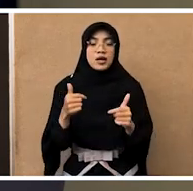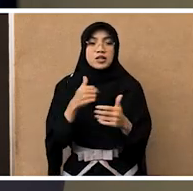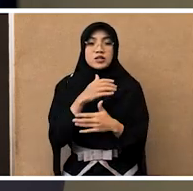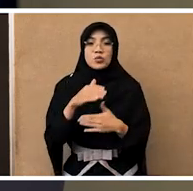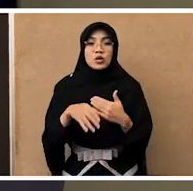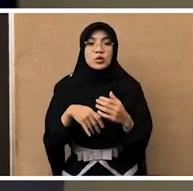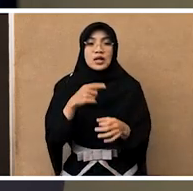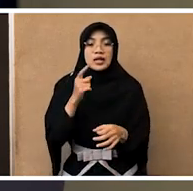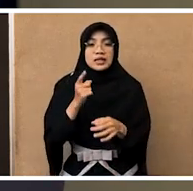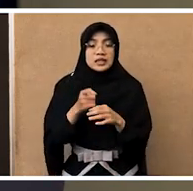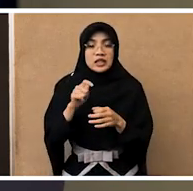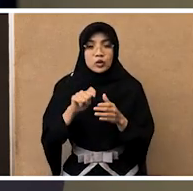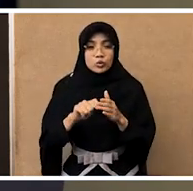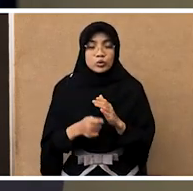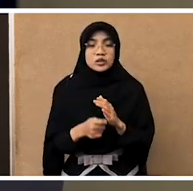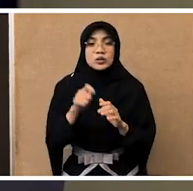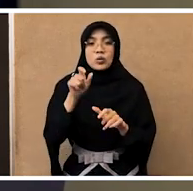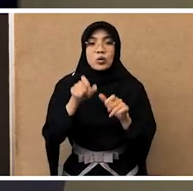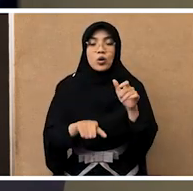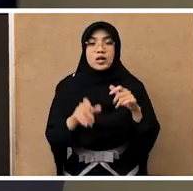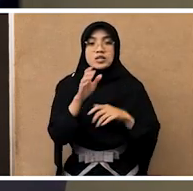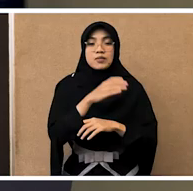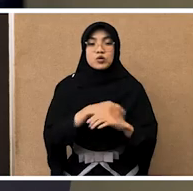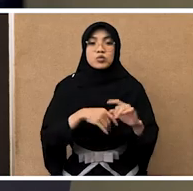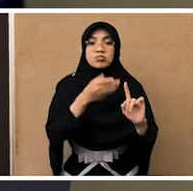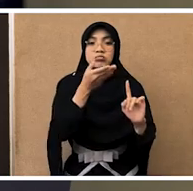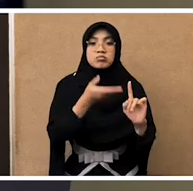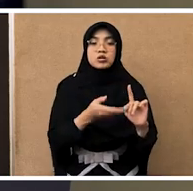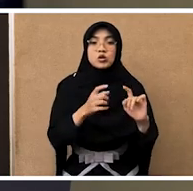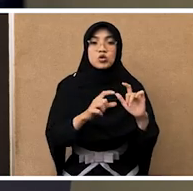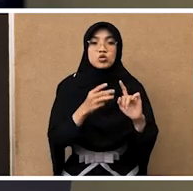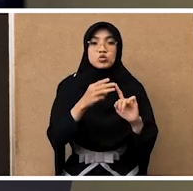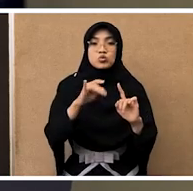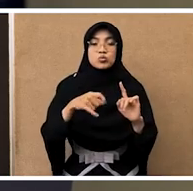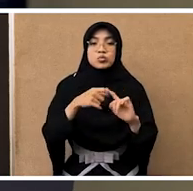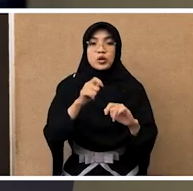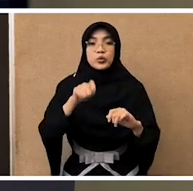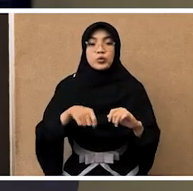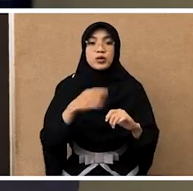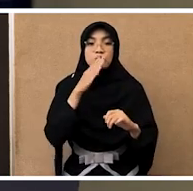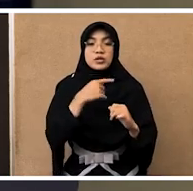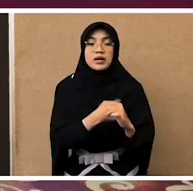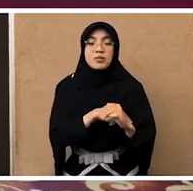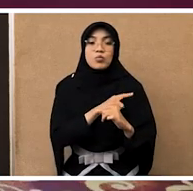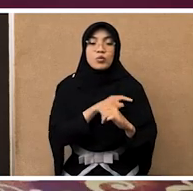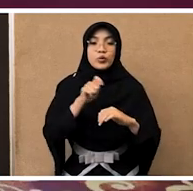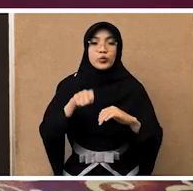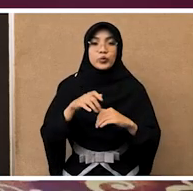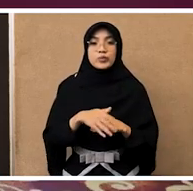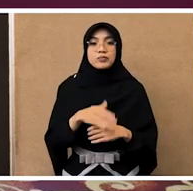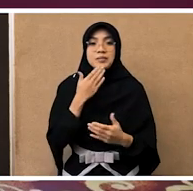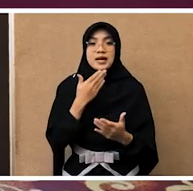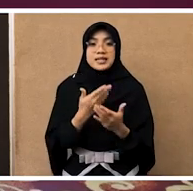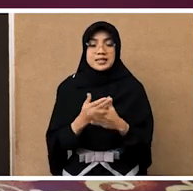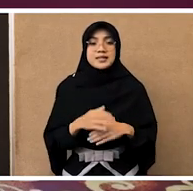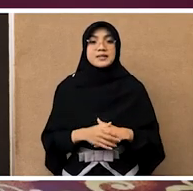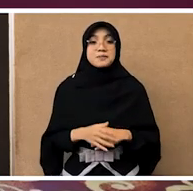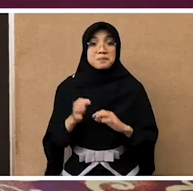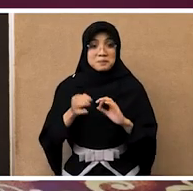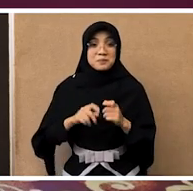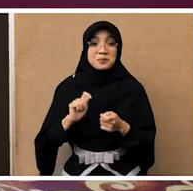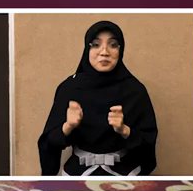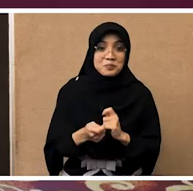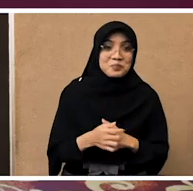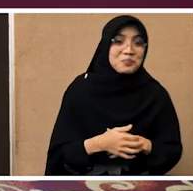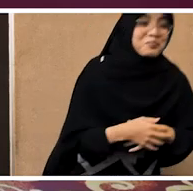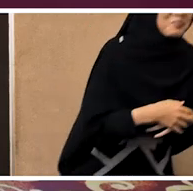bahwa penyandang disabilitas adalah subjek hukum dan memiliki kapasitas hukum terima kasih makasih banyak